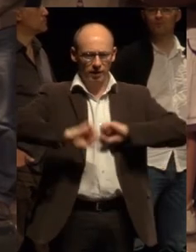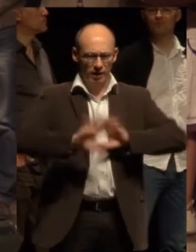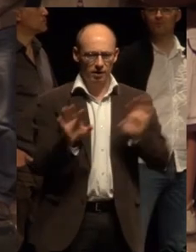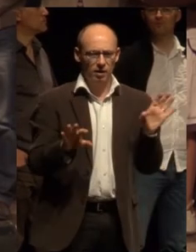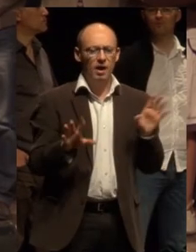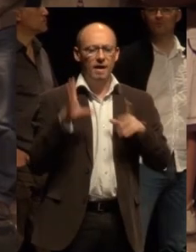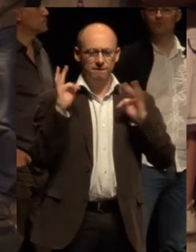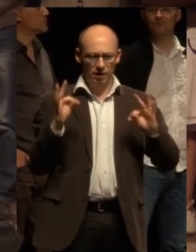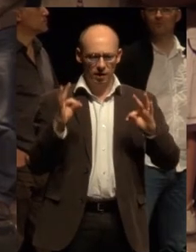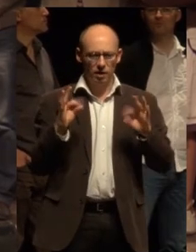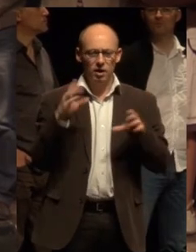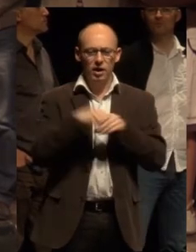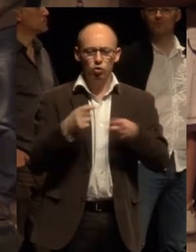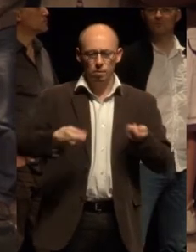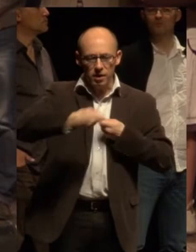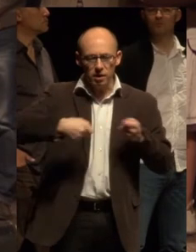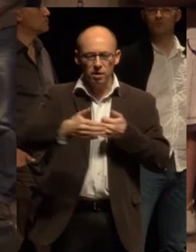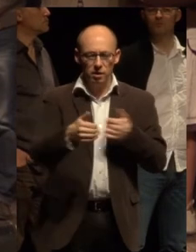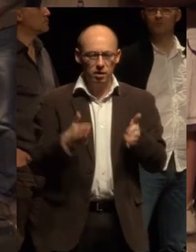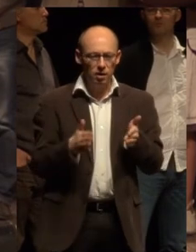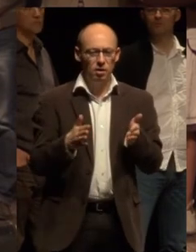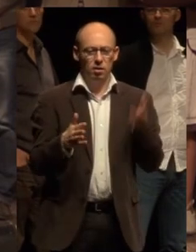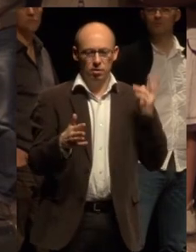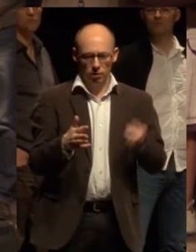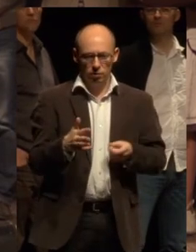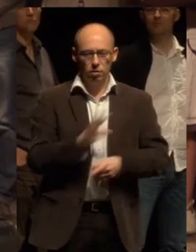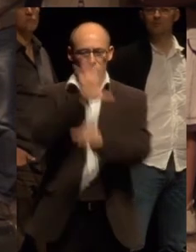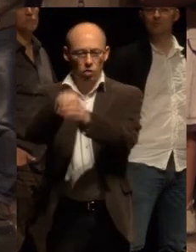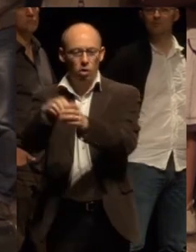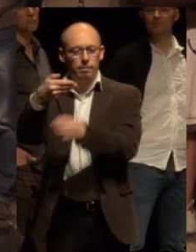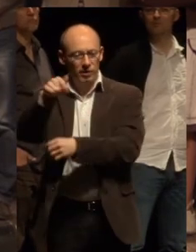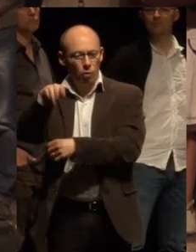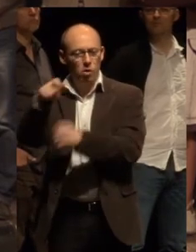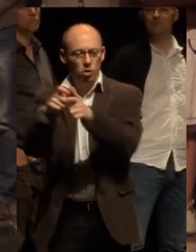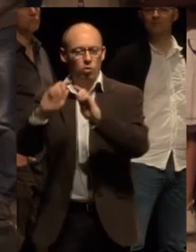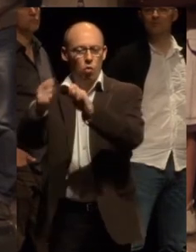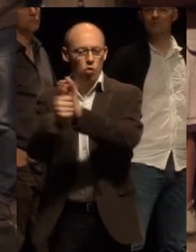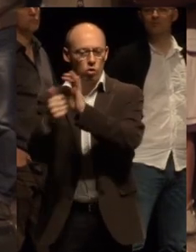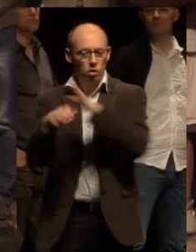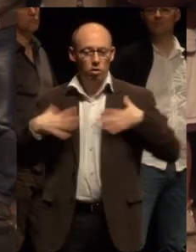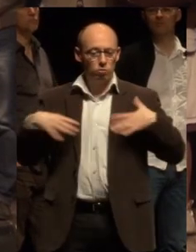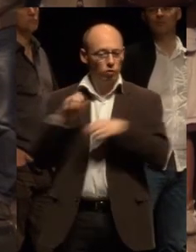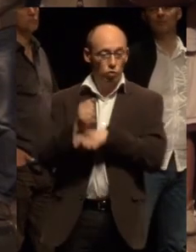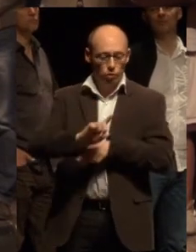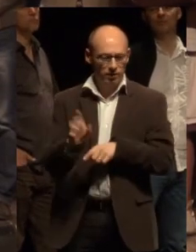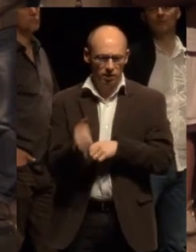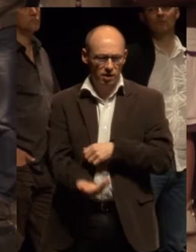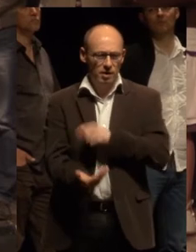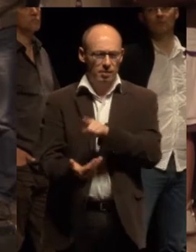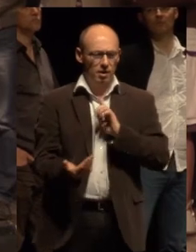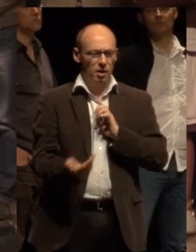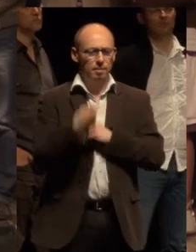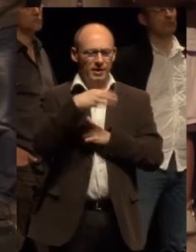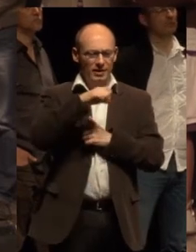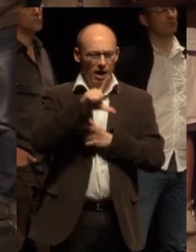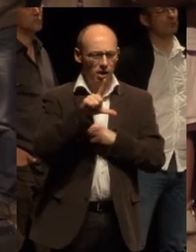cas de l'économie, qui sera du domaine métropolitain. Ça ne veut pas dire que nous nous désintéressons de l'économie. Il y a